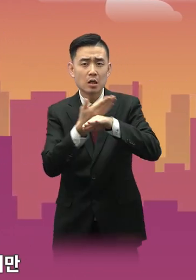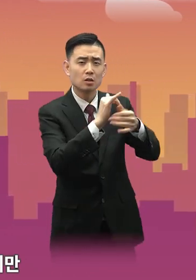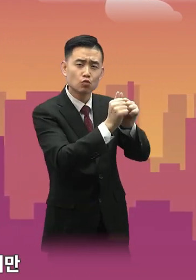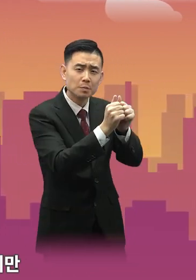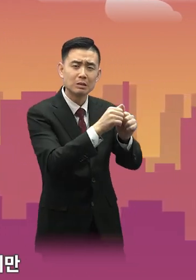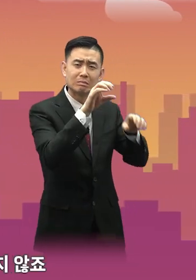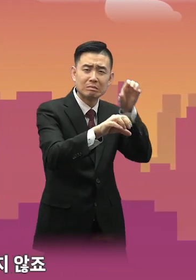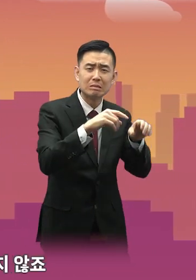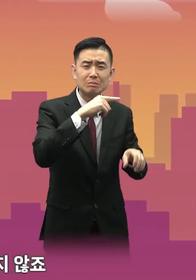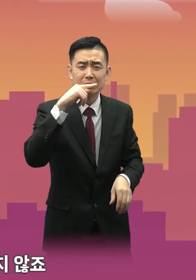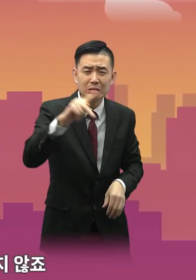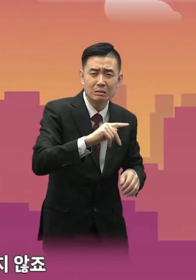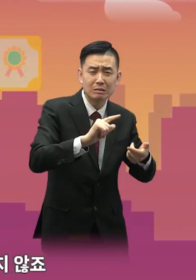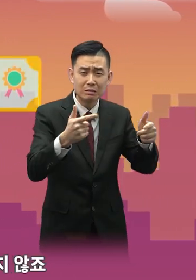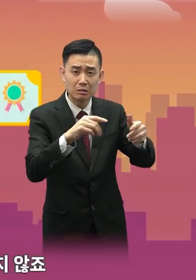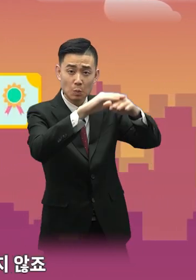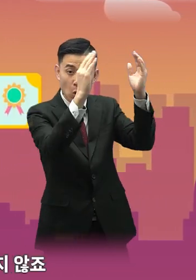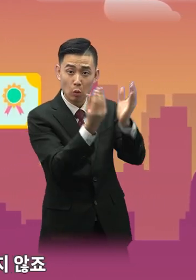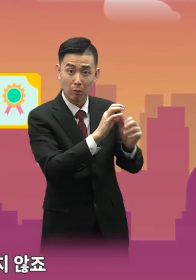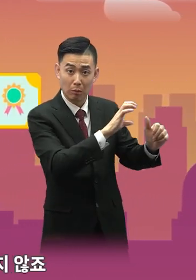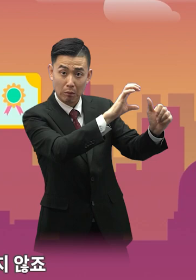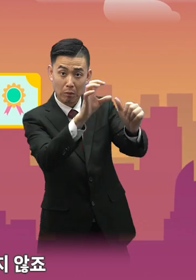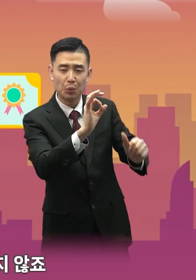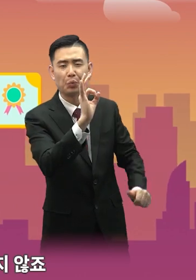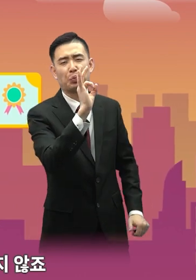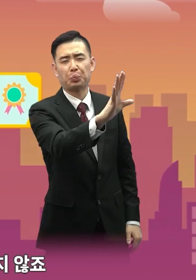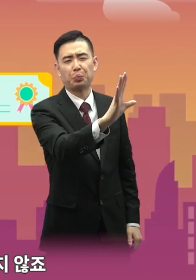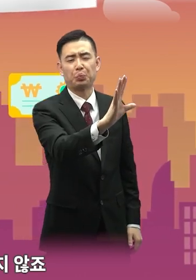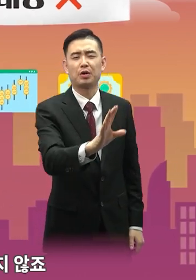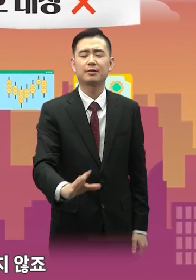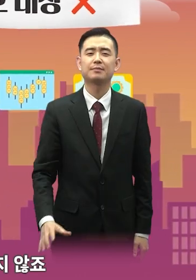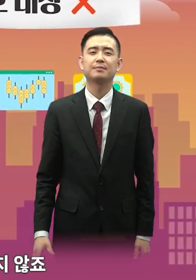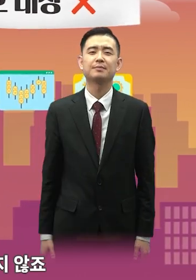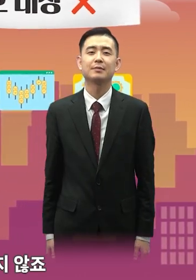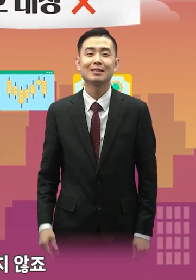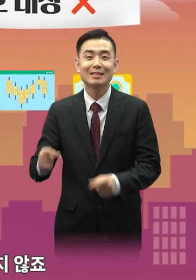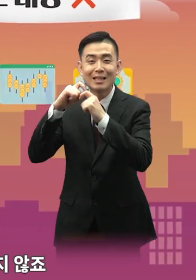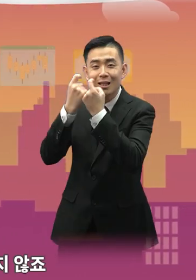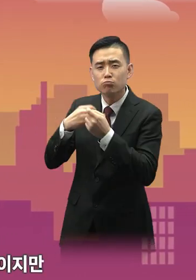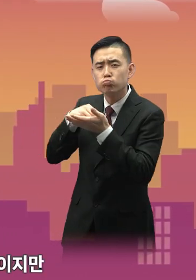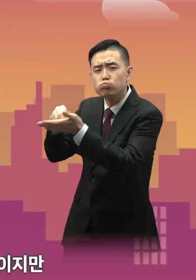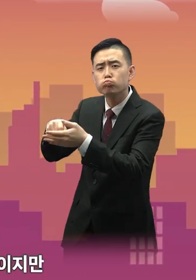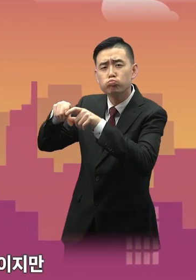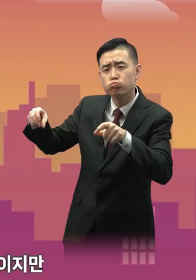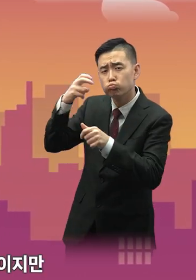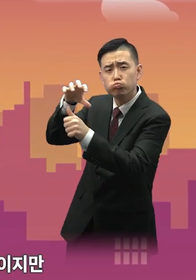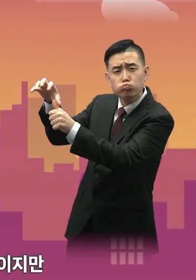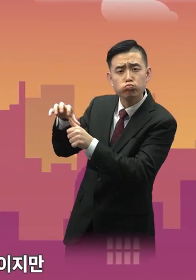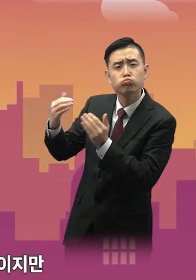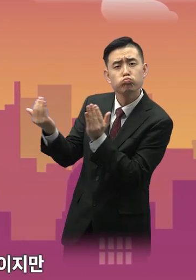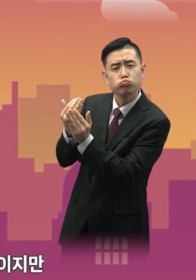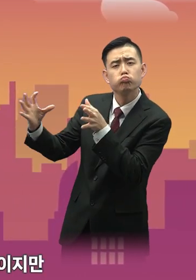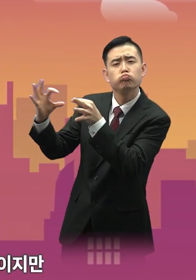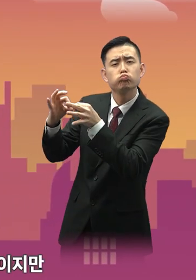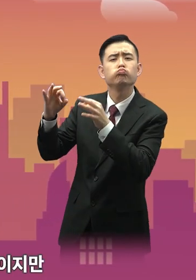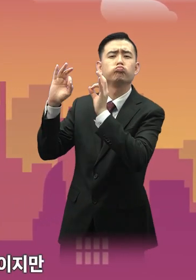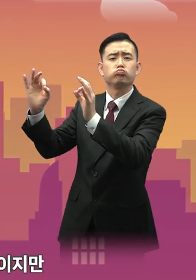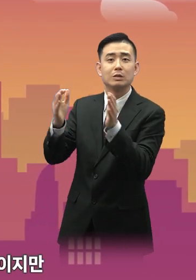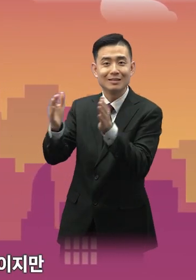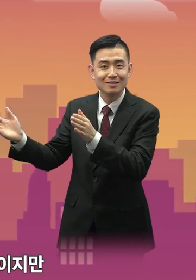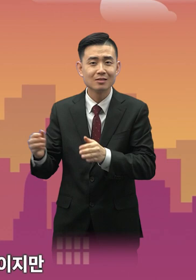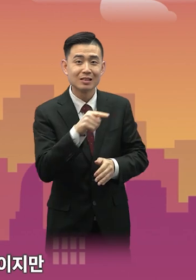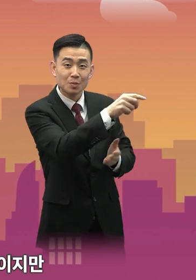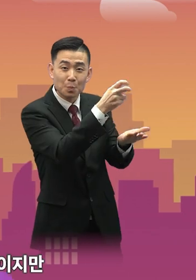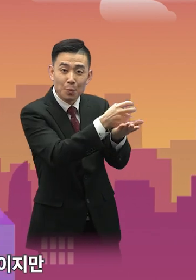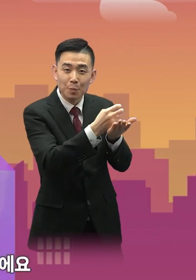보호하지만, 주식, 펀드, 채권 등은 보호하지 않죠. 그리고 개인이 가입한 일반 보험은